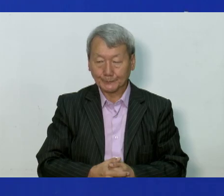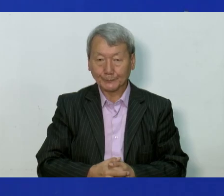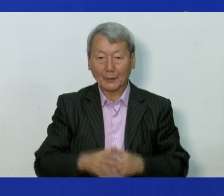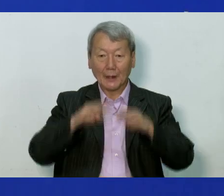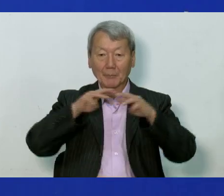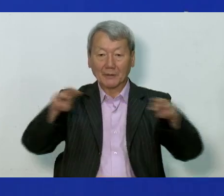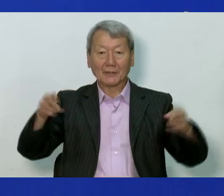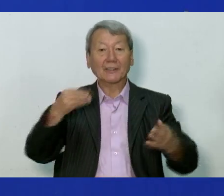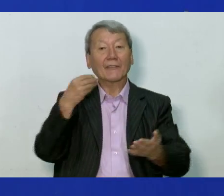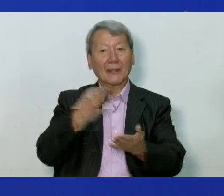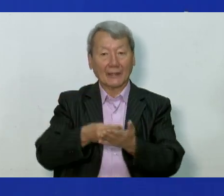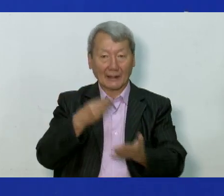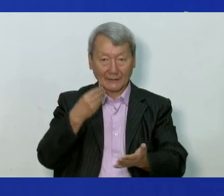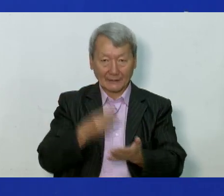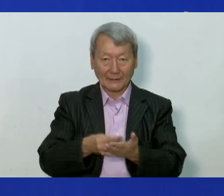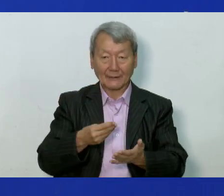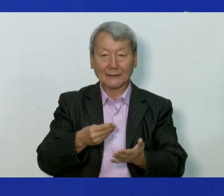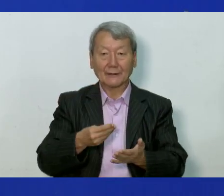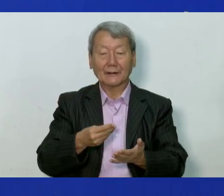Министерство финансов